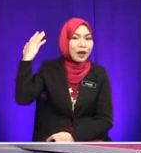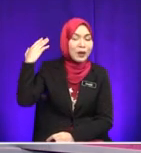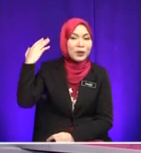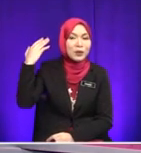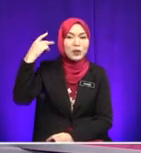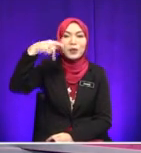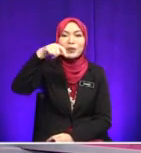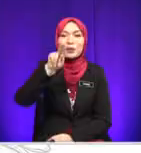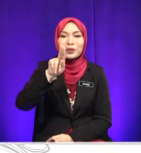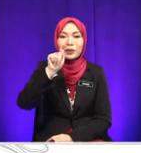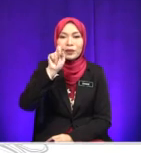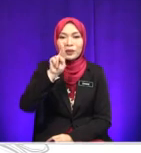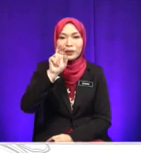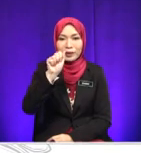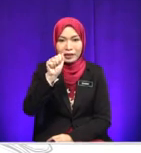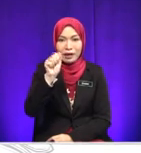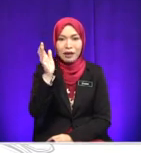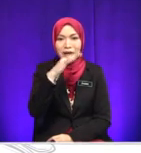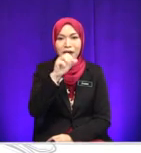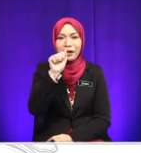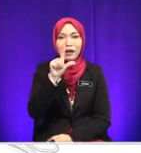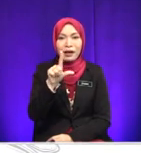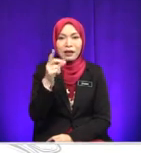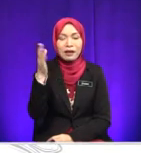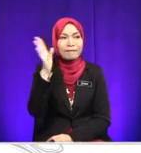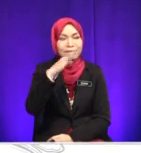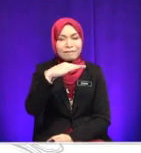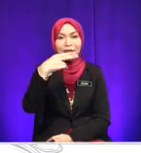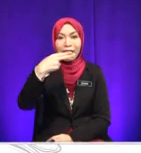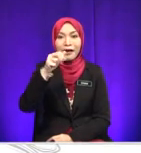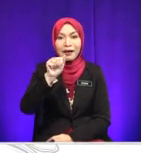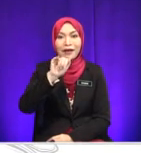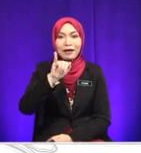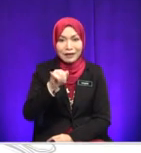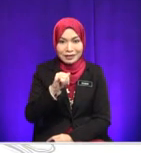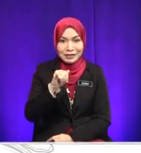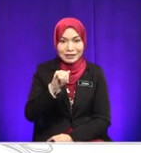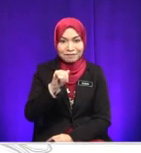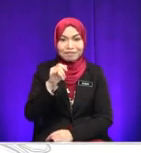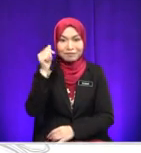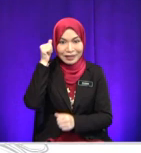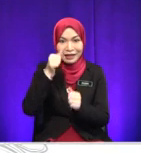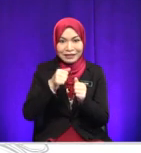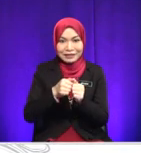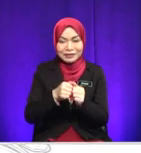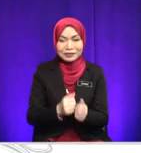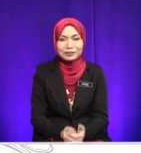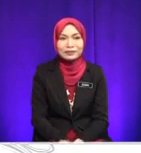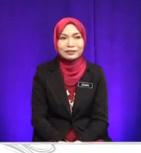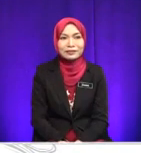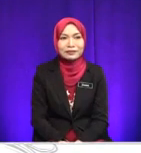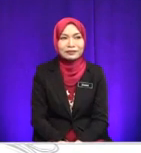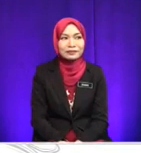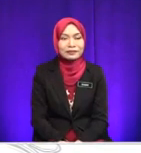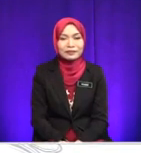siapa lagi nak bertanya ni? Kita ada Afiq cikgu. Afiq, silakan Afiq.